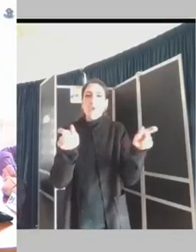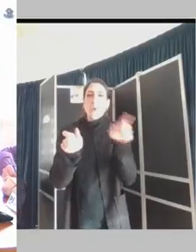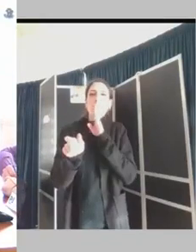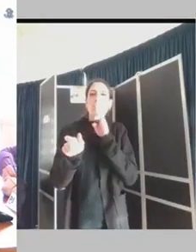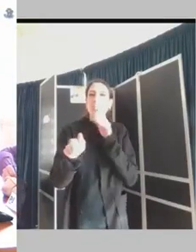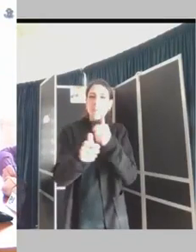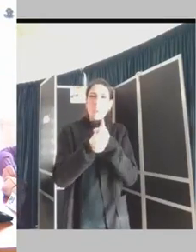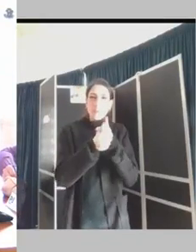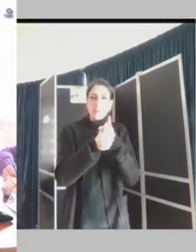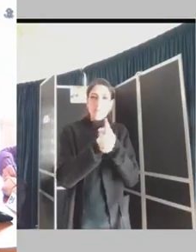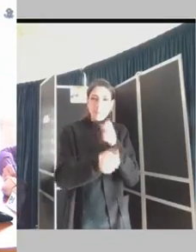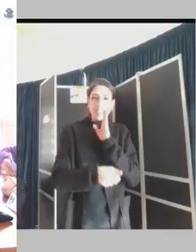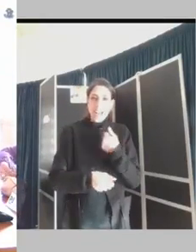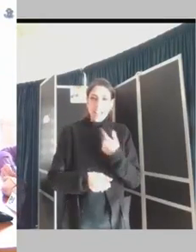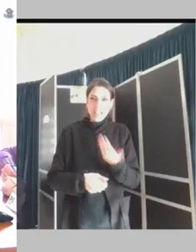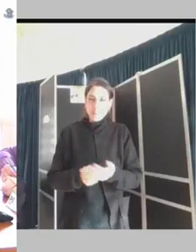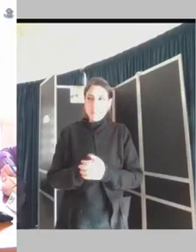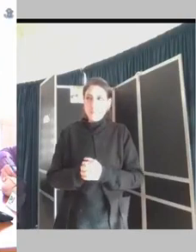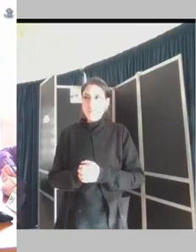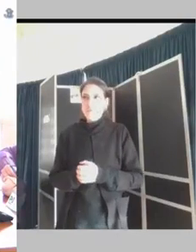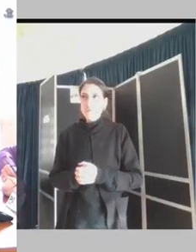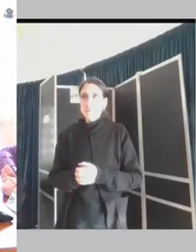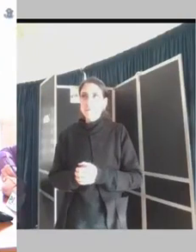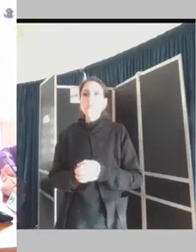abbiamo pensato all'interno della Commissione